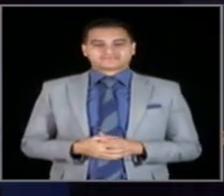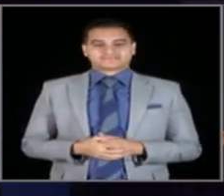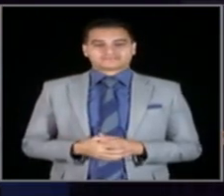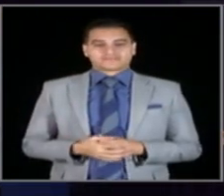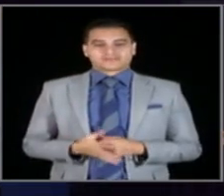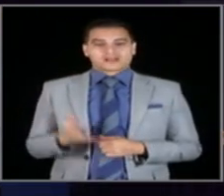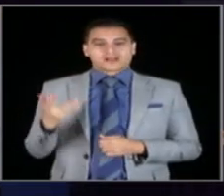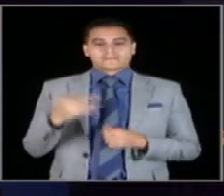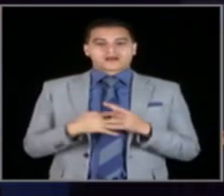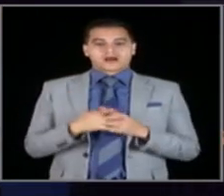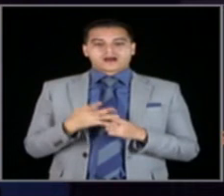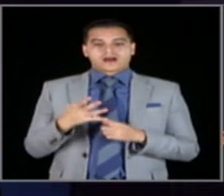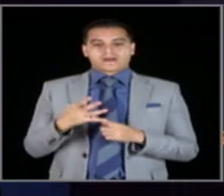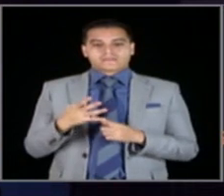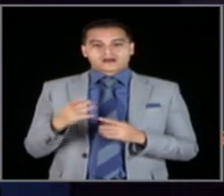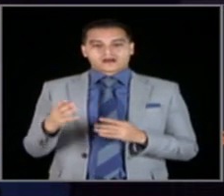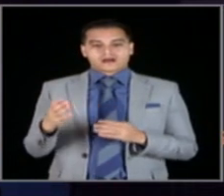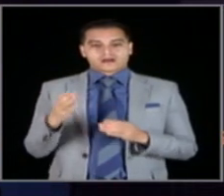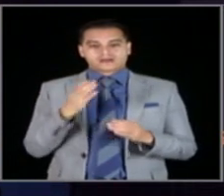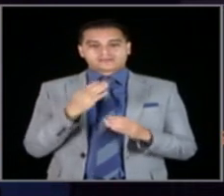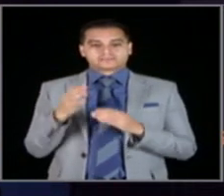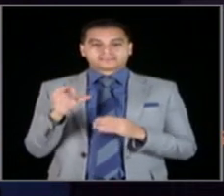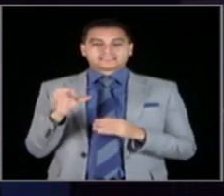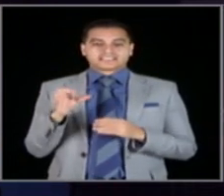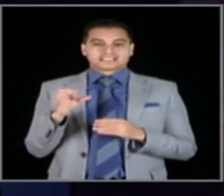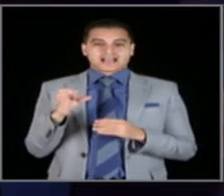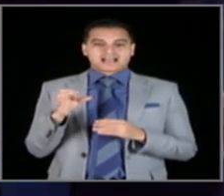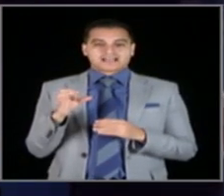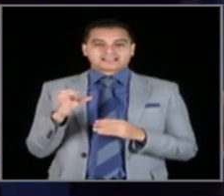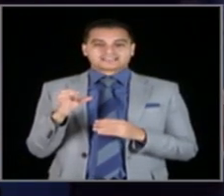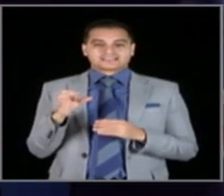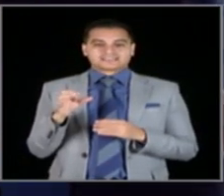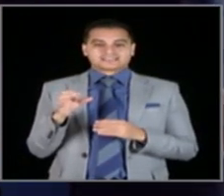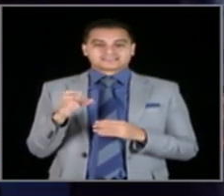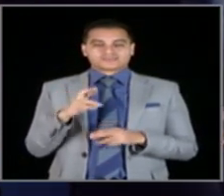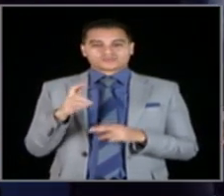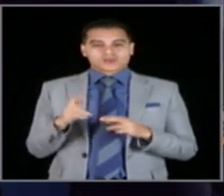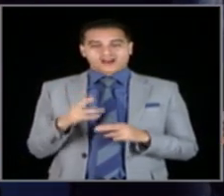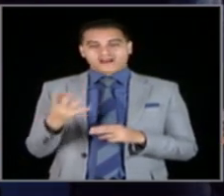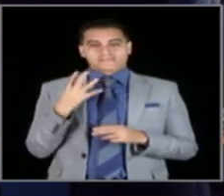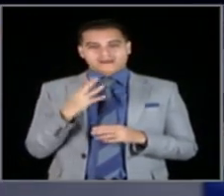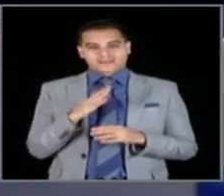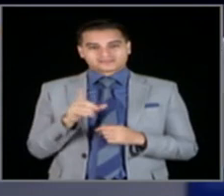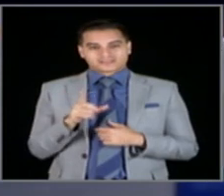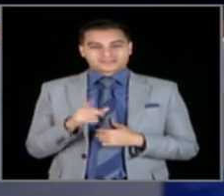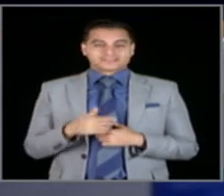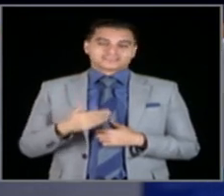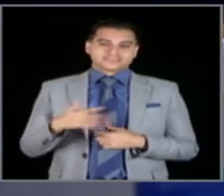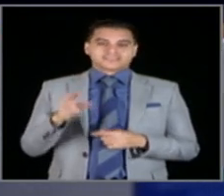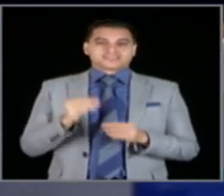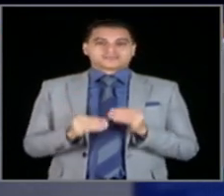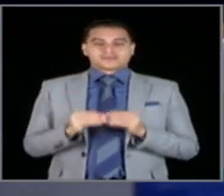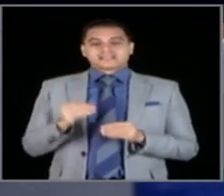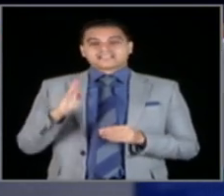4. فضلي 4 من 9. وكان في سؤال كمان ممكن